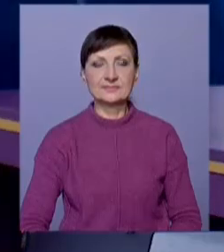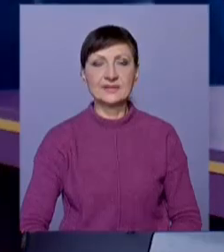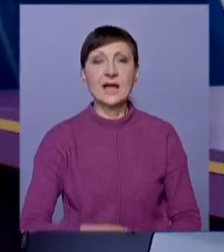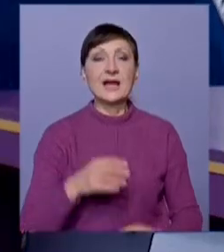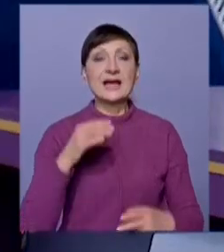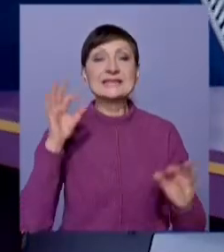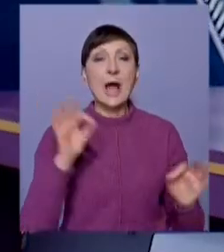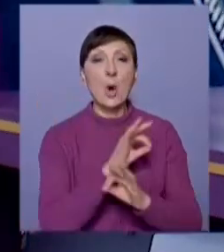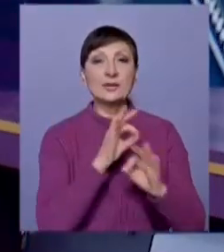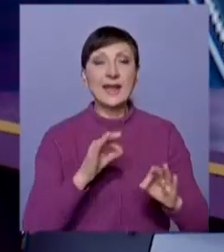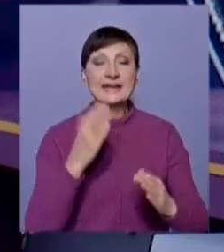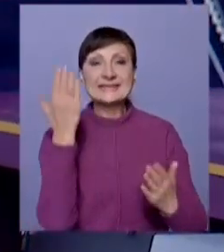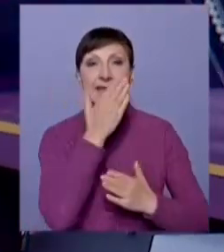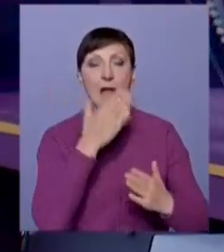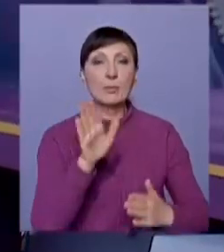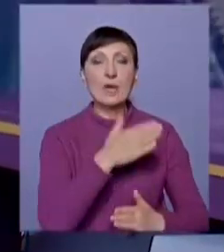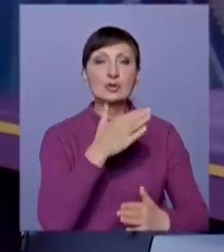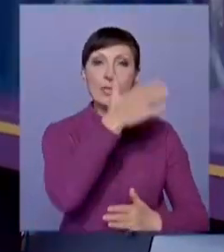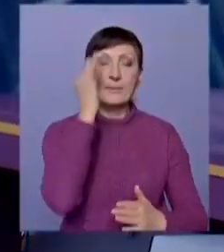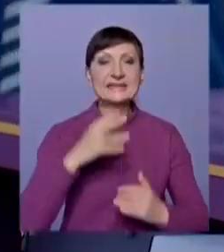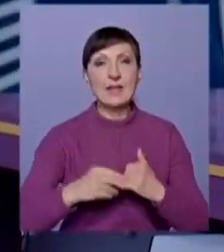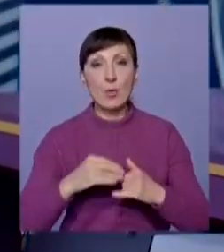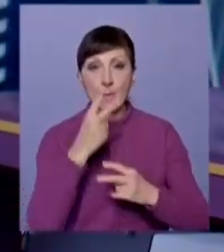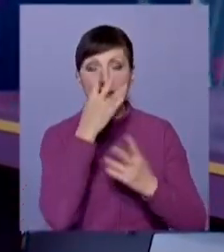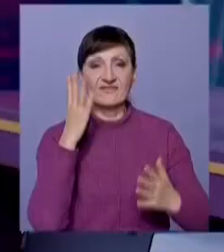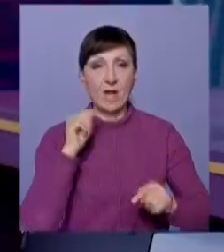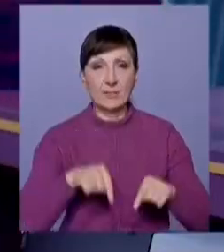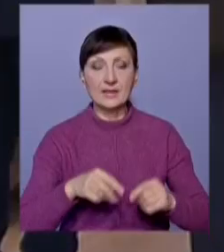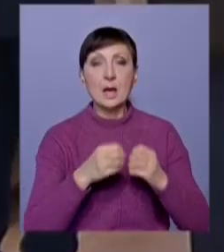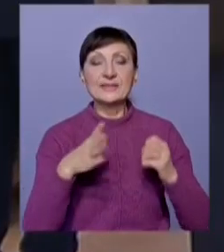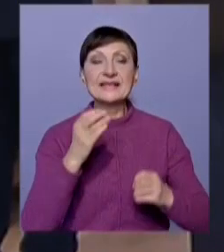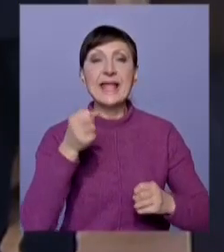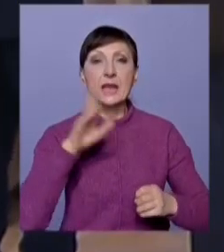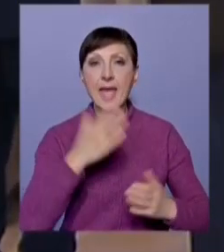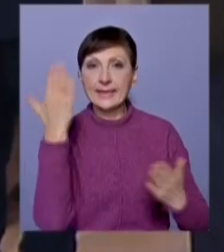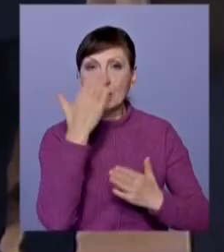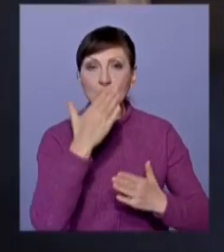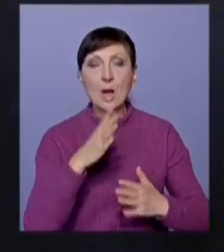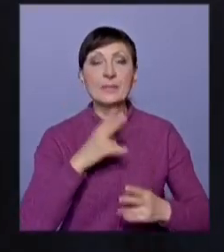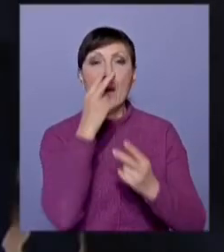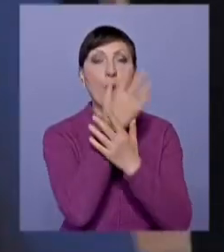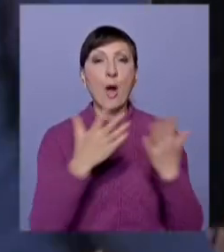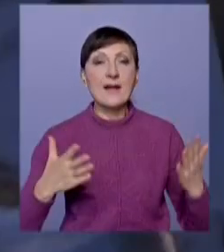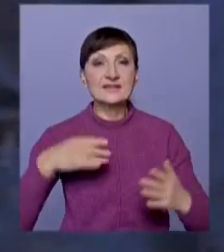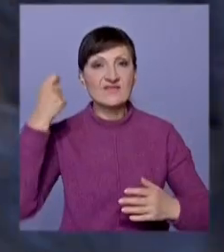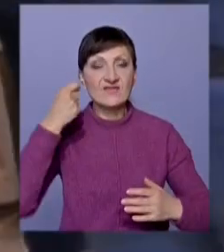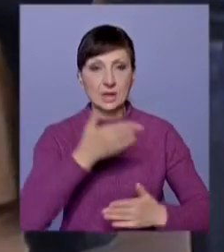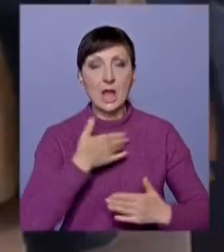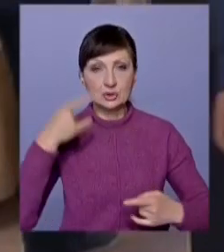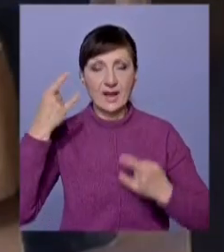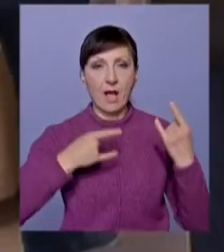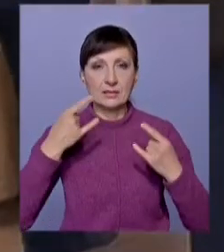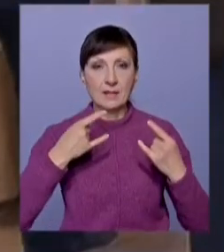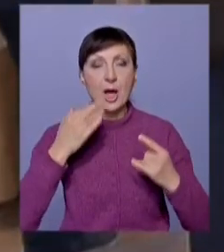Саундтрек к сериалу «Между небом и землей» презентовали накануне в Алматы. 15-серийная картина, напомню, была показана в эфире нашего телеканала.